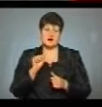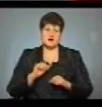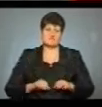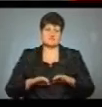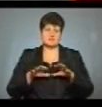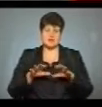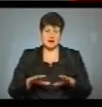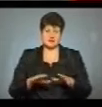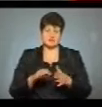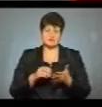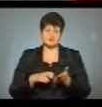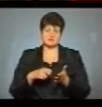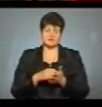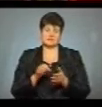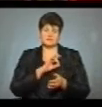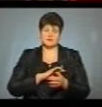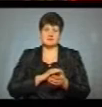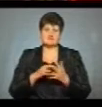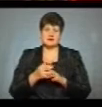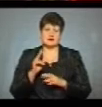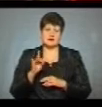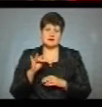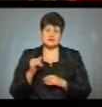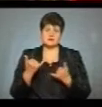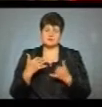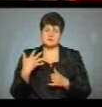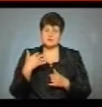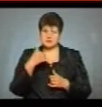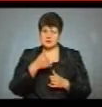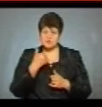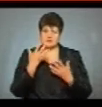Ванчицького погасили в селі Красне. Сьогодні 50-ті роковини з дня його смерті.